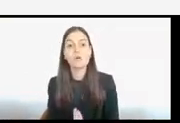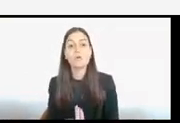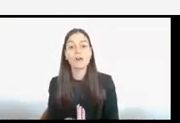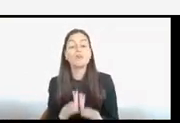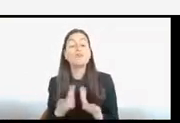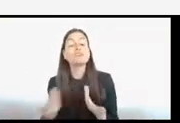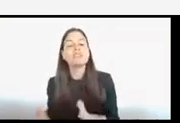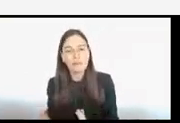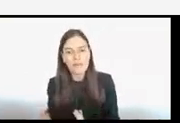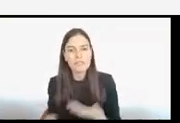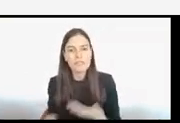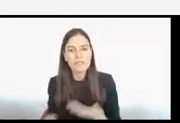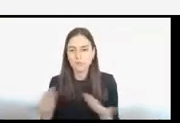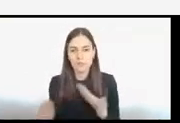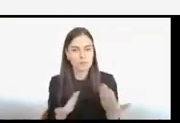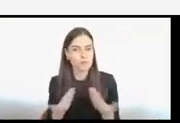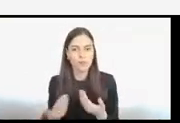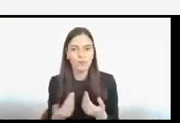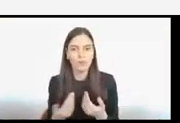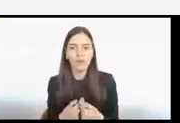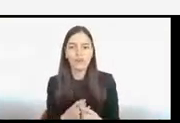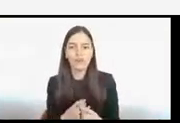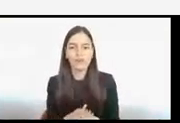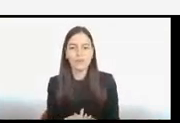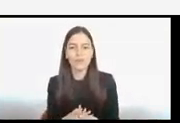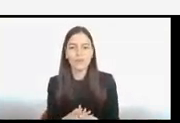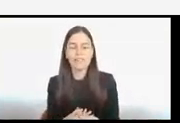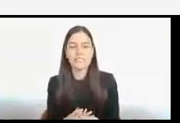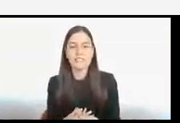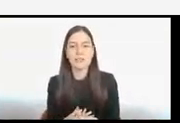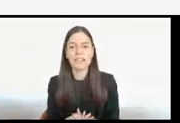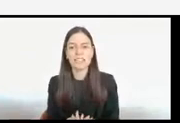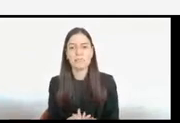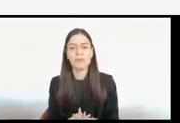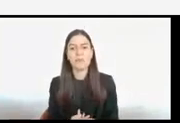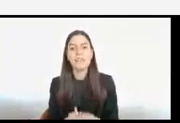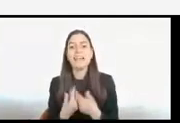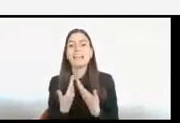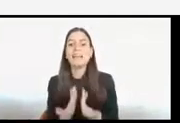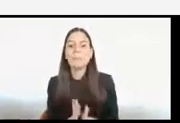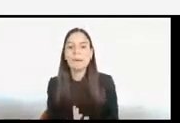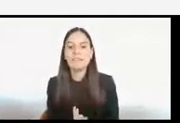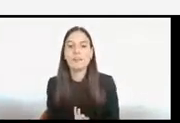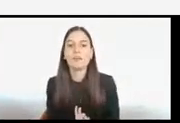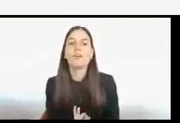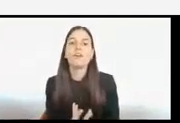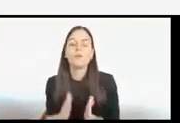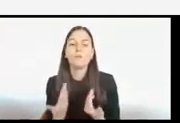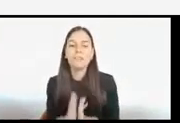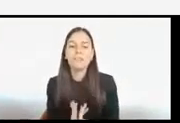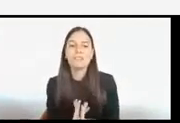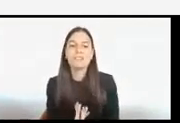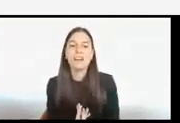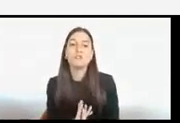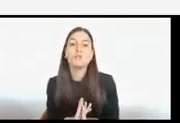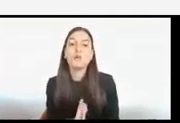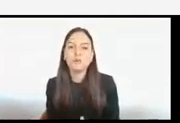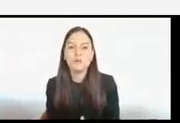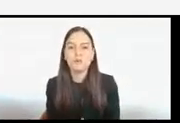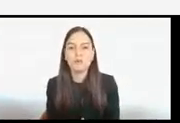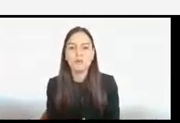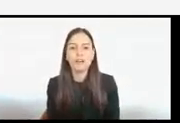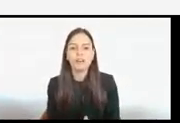et chaque mois ou chaque trimestre, en fonction de l'organisation de la SCPI, l'épargnant bénéficiera